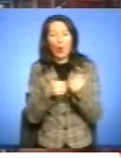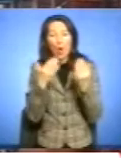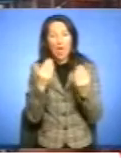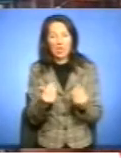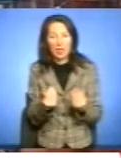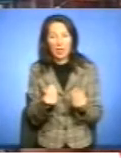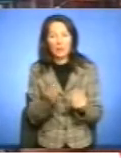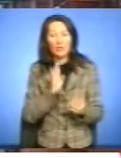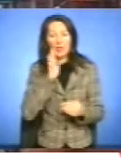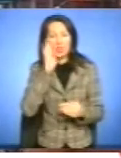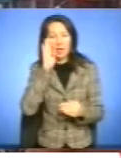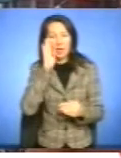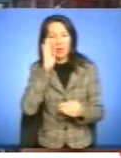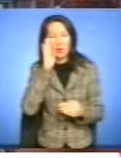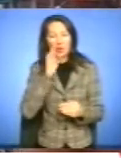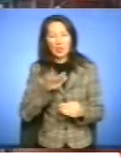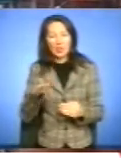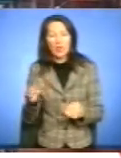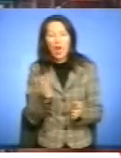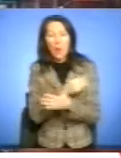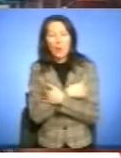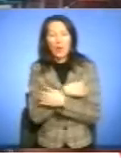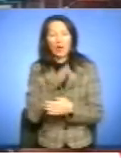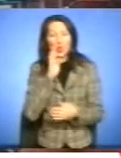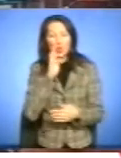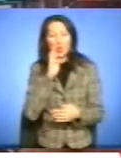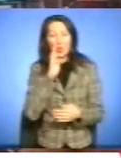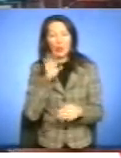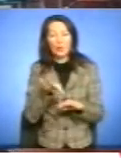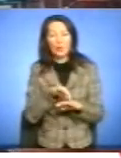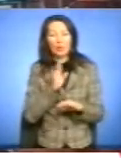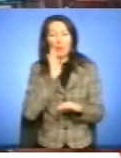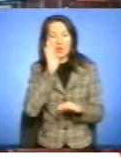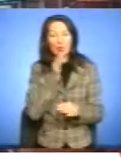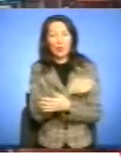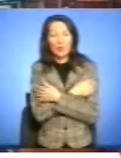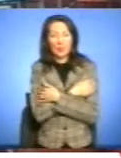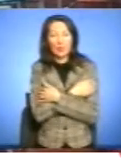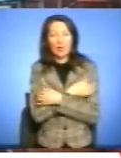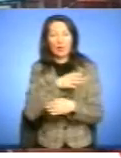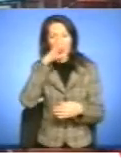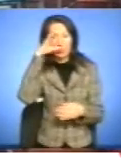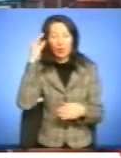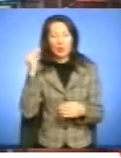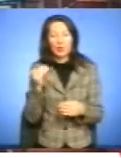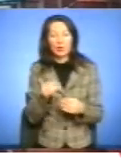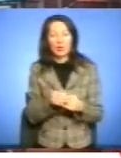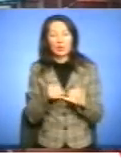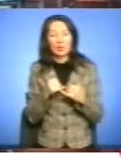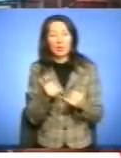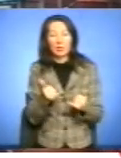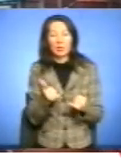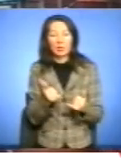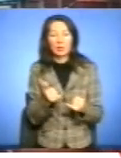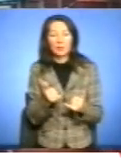день. Зранку дітей обнімаю, цілую жінку і зранку, і прижимаюся і ночі. Тобто день обійми – це просто